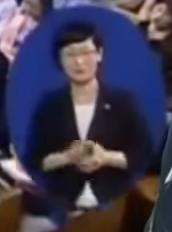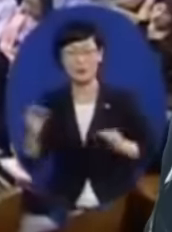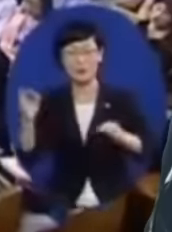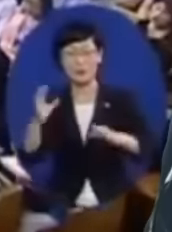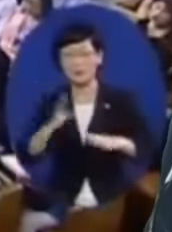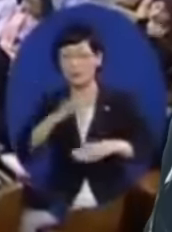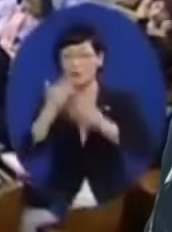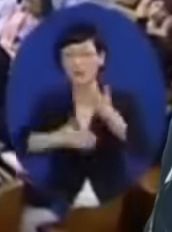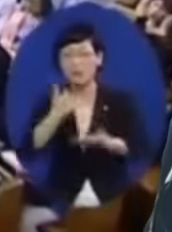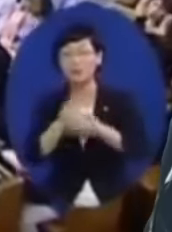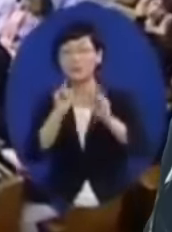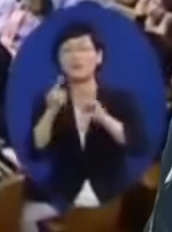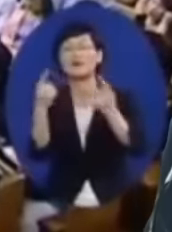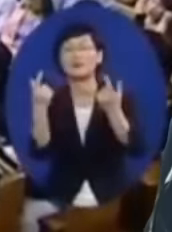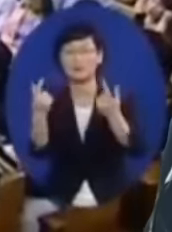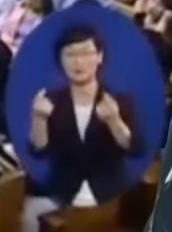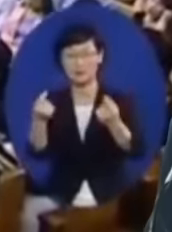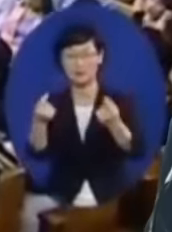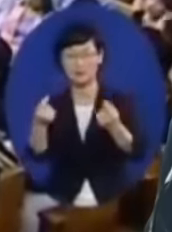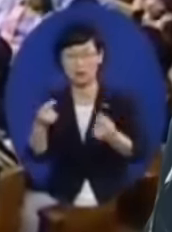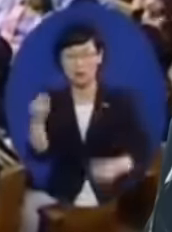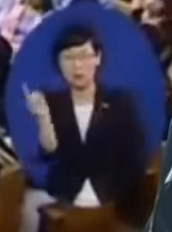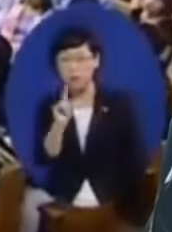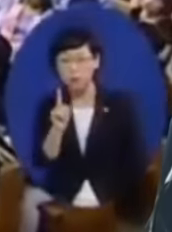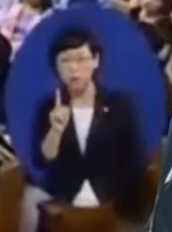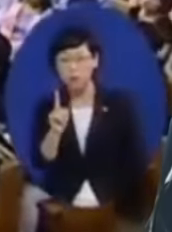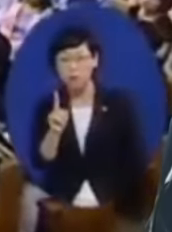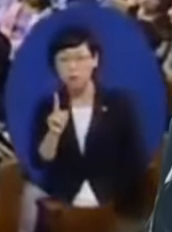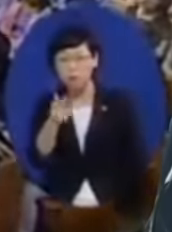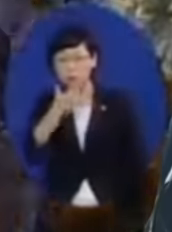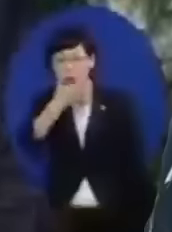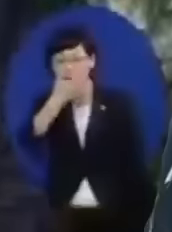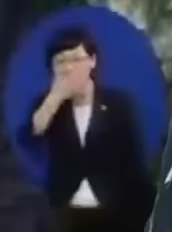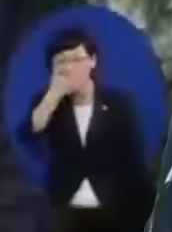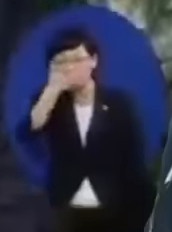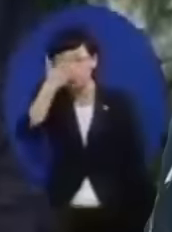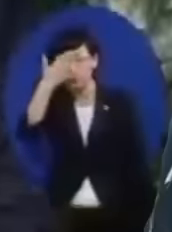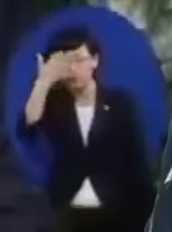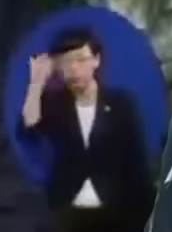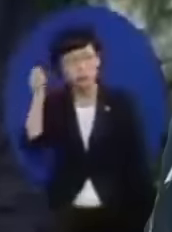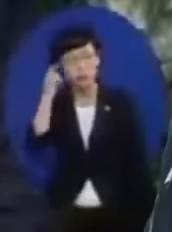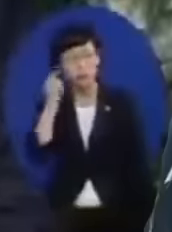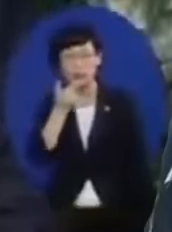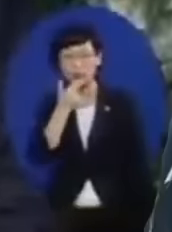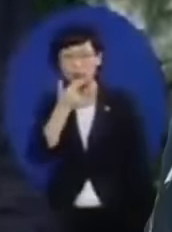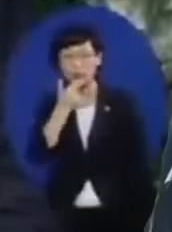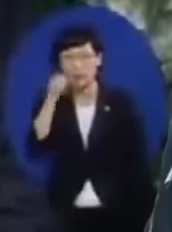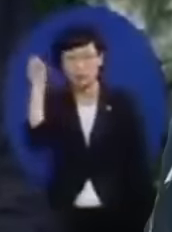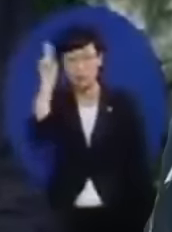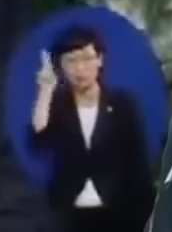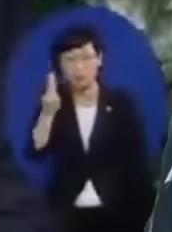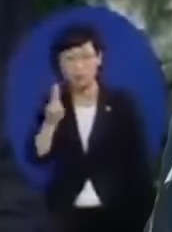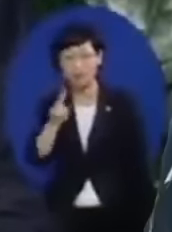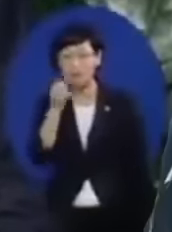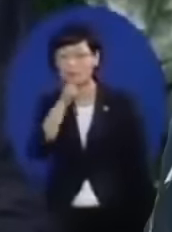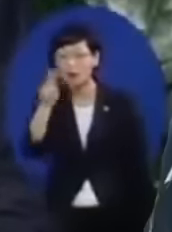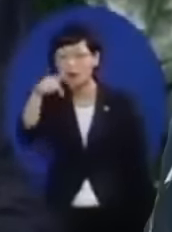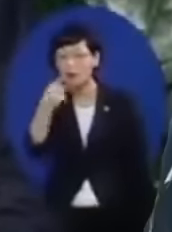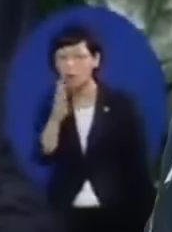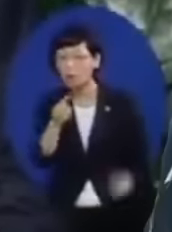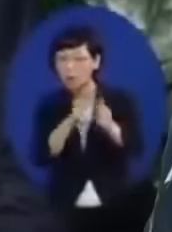놀라운 하나님의 말씀인 것입니다. 도대체 꿈도 꾸지 않았던 일이 야곱에게